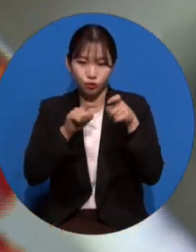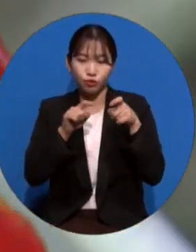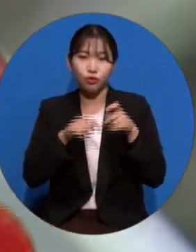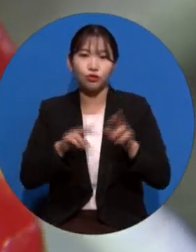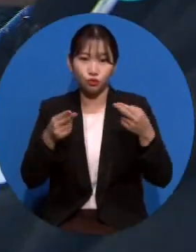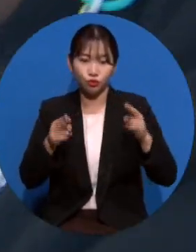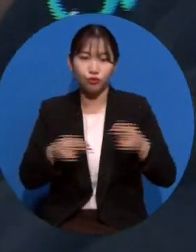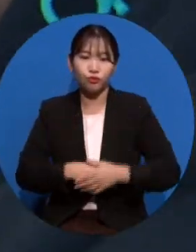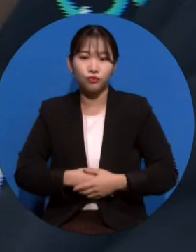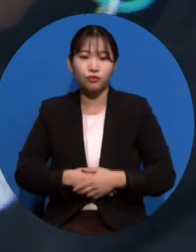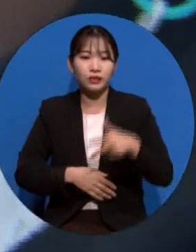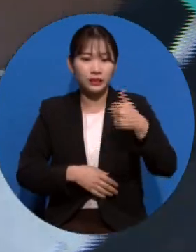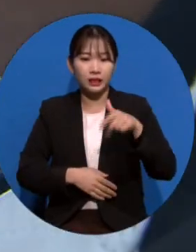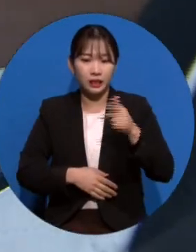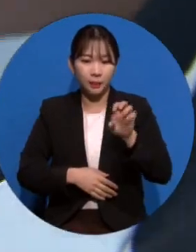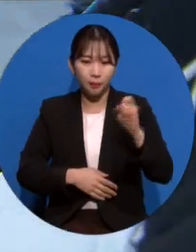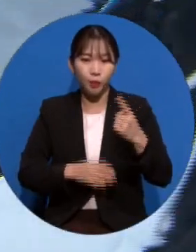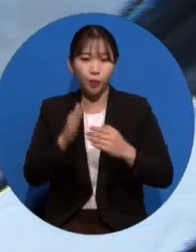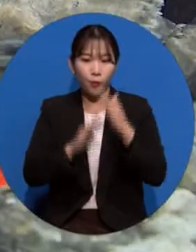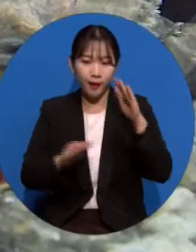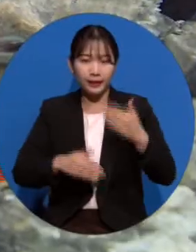굴구이. 장흥 남포마을